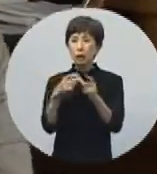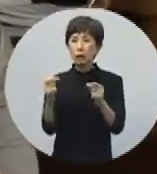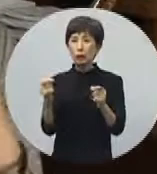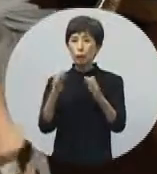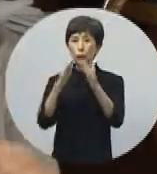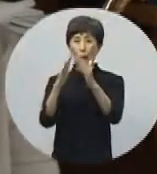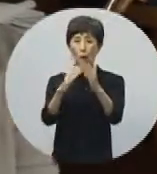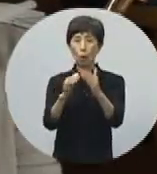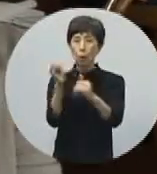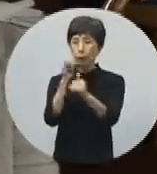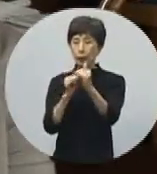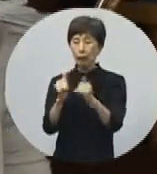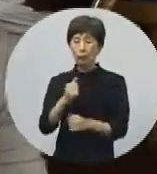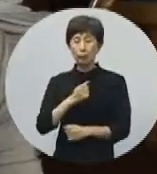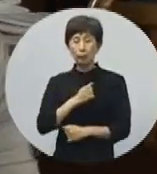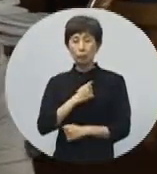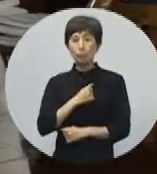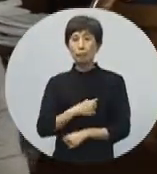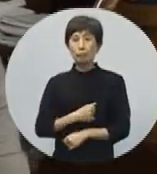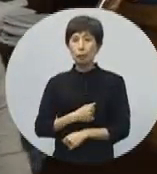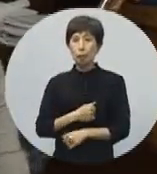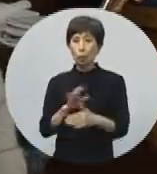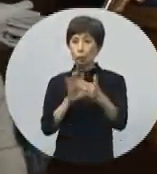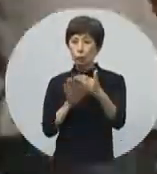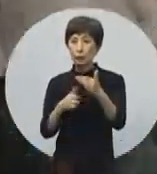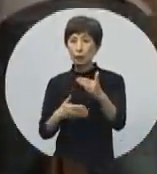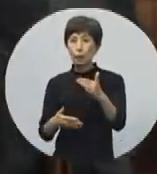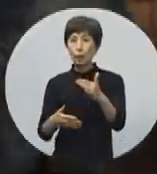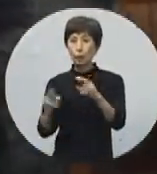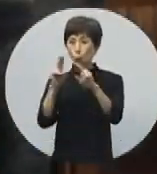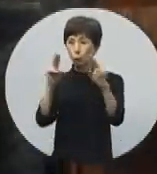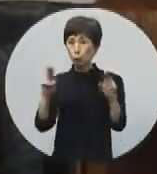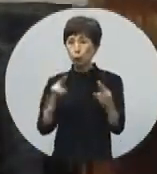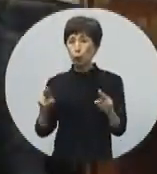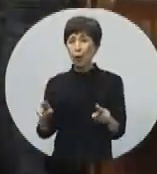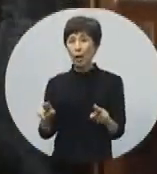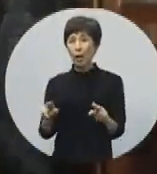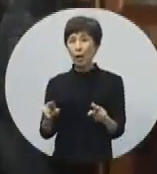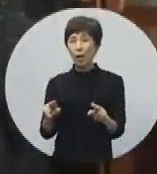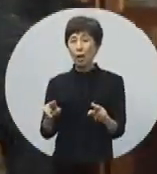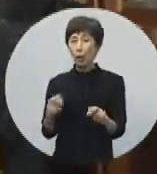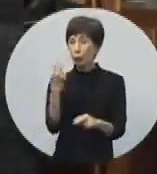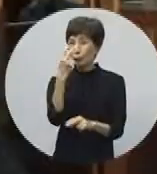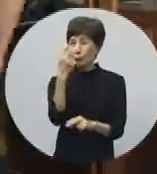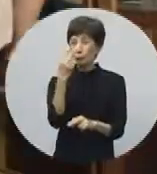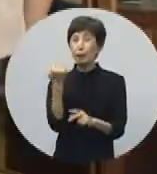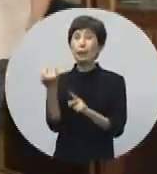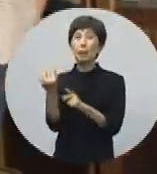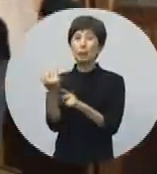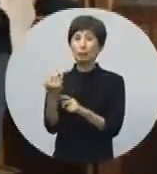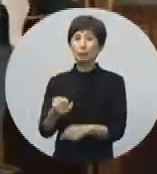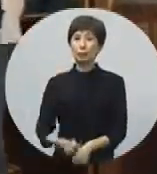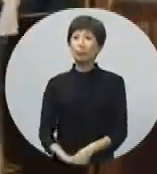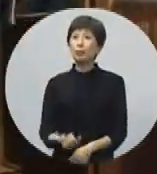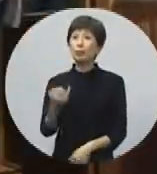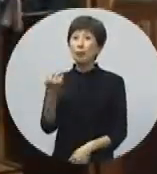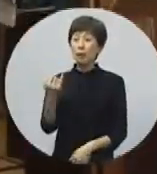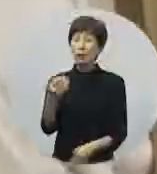しく、ここ藤沢の蔵なども調べている方なんです。早速先生に蔵を案内していただき